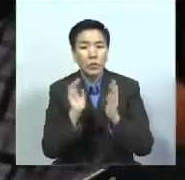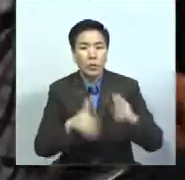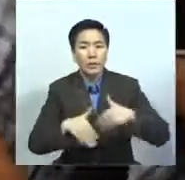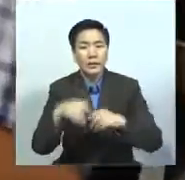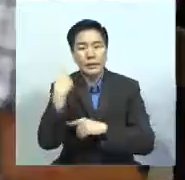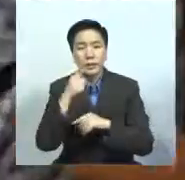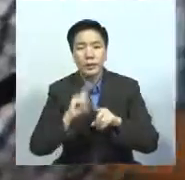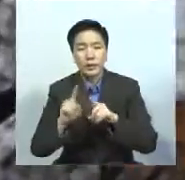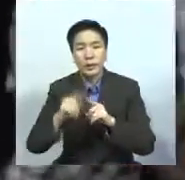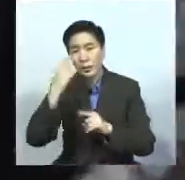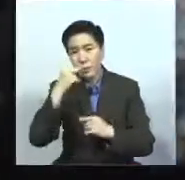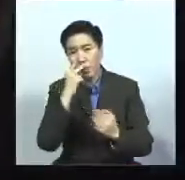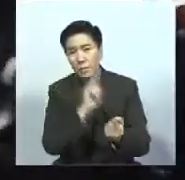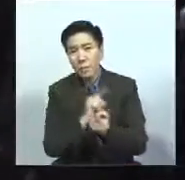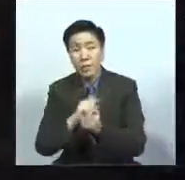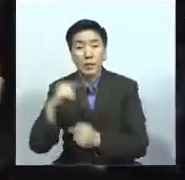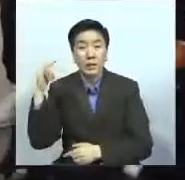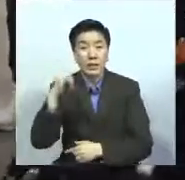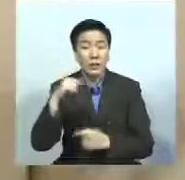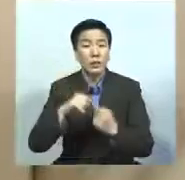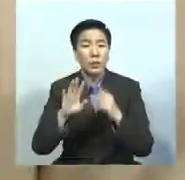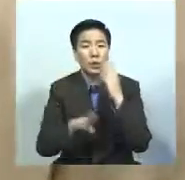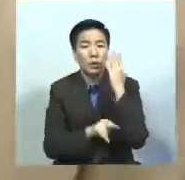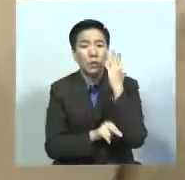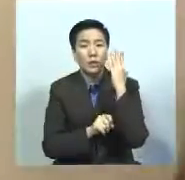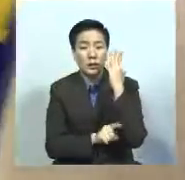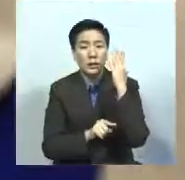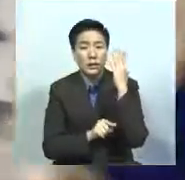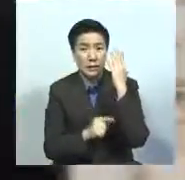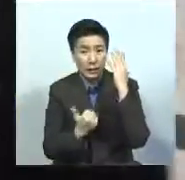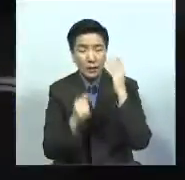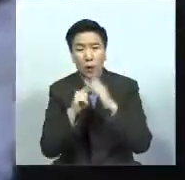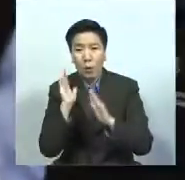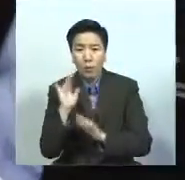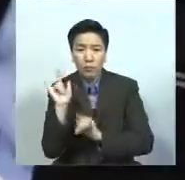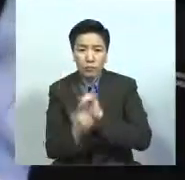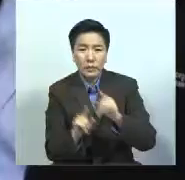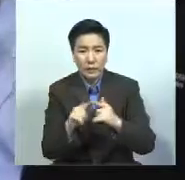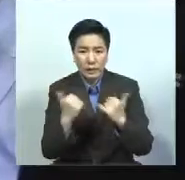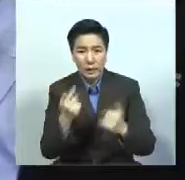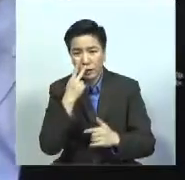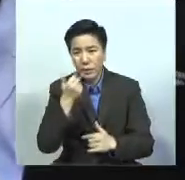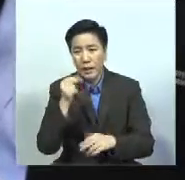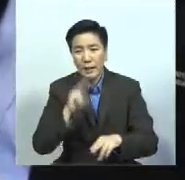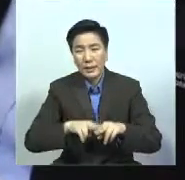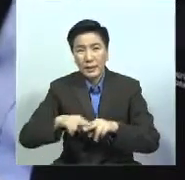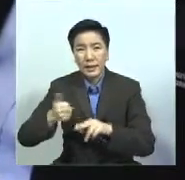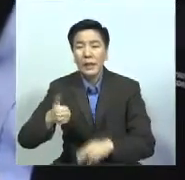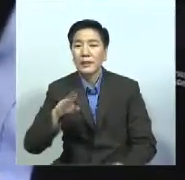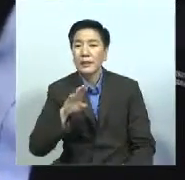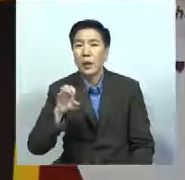าชนและนักท่องเที่ยวเนื่องจากพบว่าท่าอากาศยานนครศรีธรรมราชสามารถรองรับผู้โดยสารได้เพีย